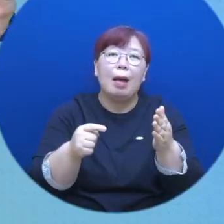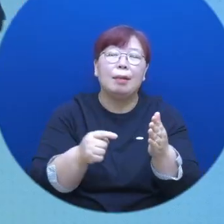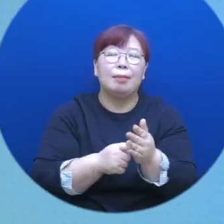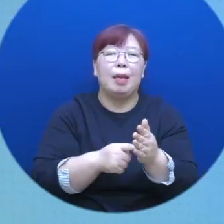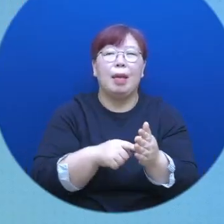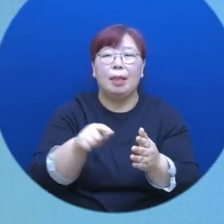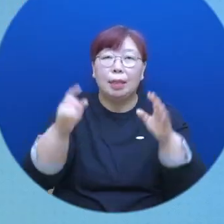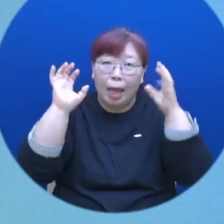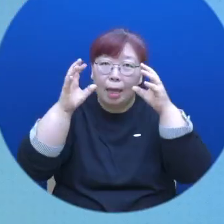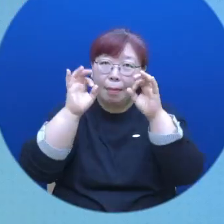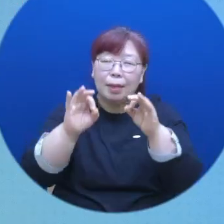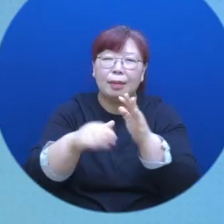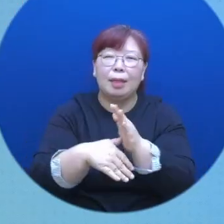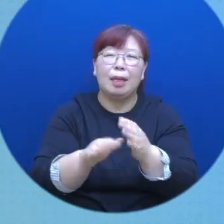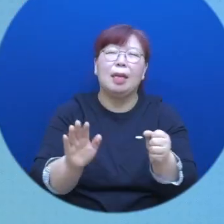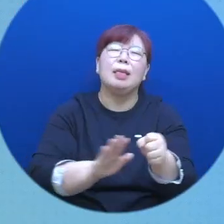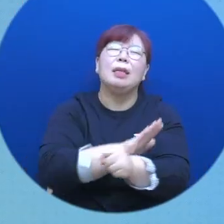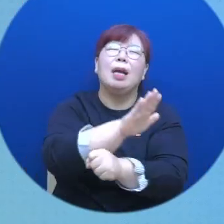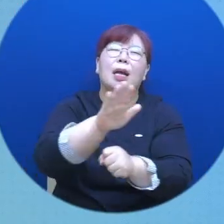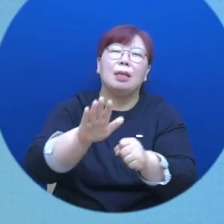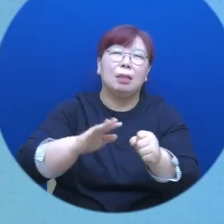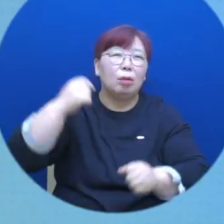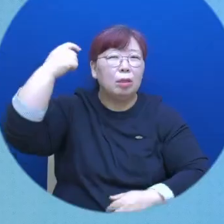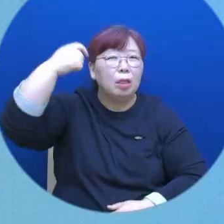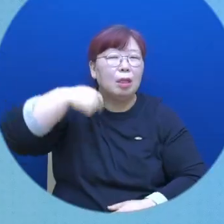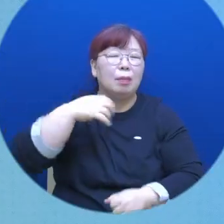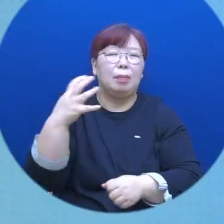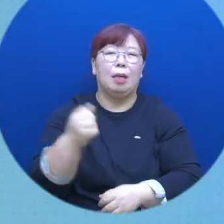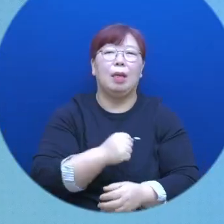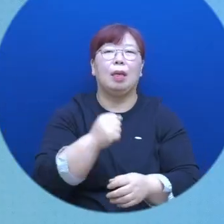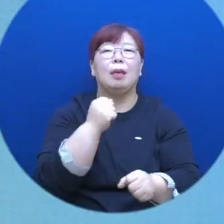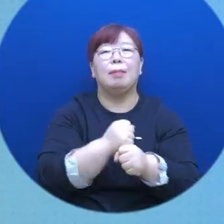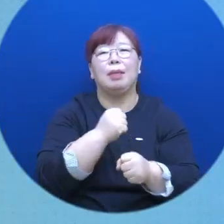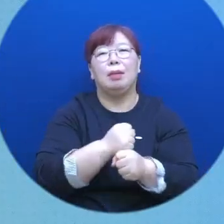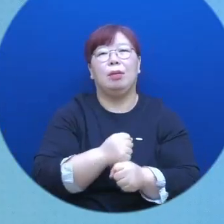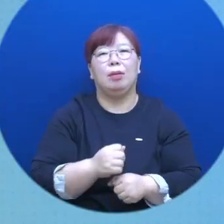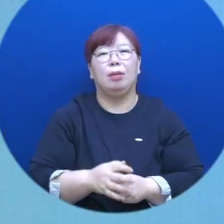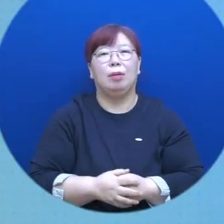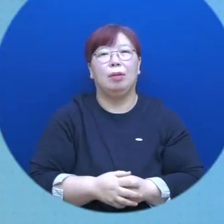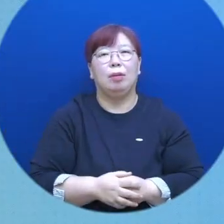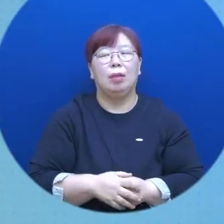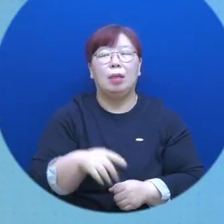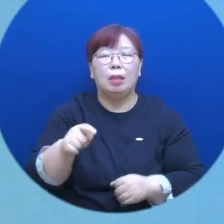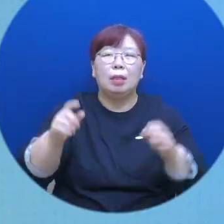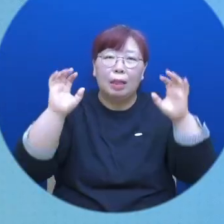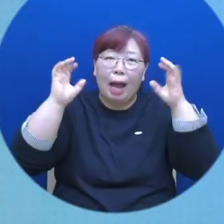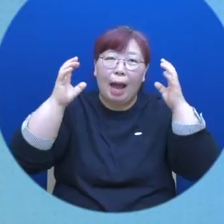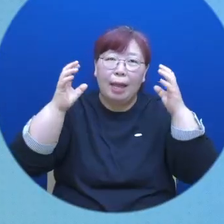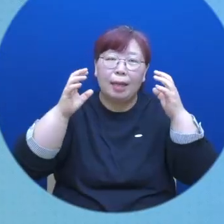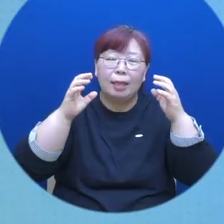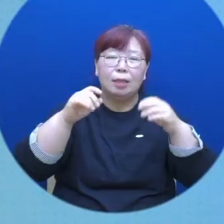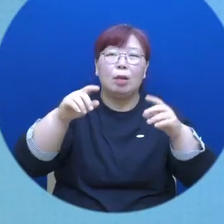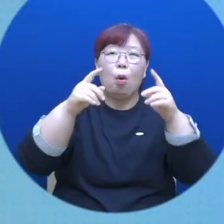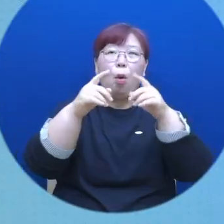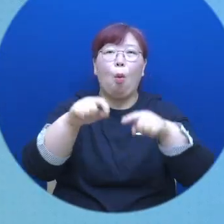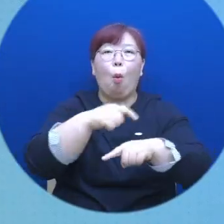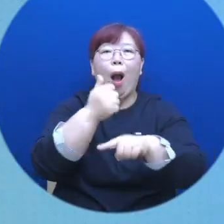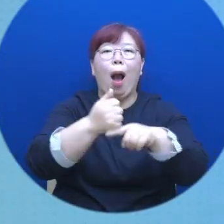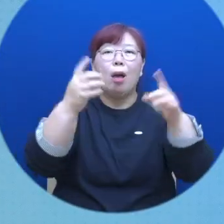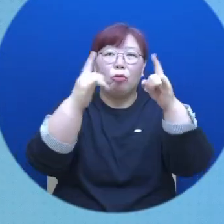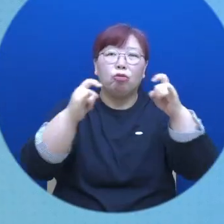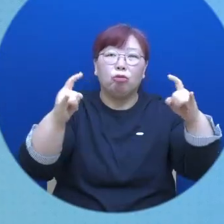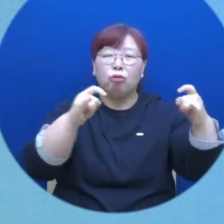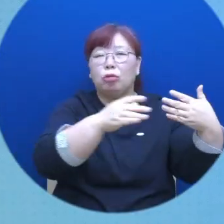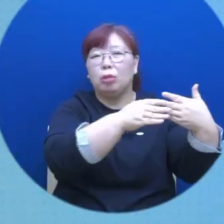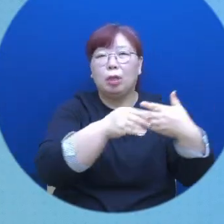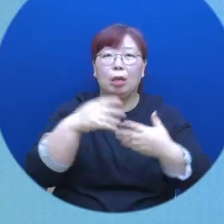사랑스럽더라고. 그 아이를 바라보게 만들어요. 그리하여 그 아이를 왕궁으로 데려가서